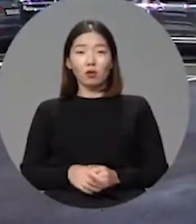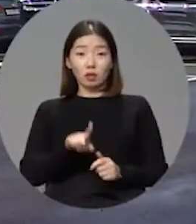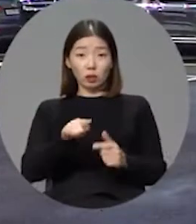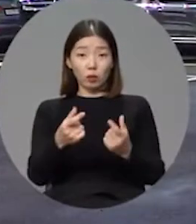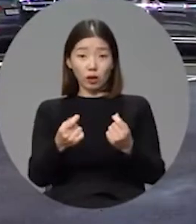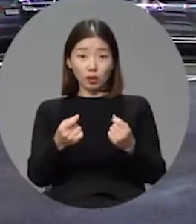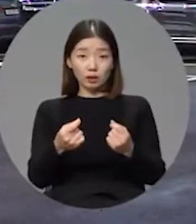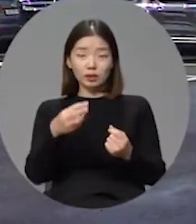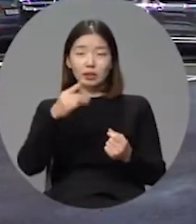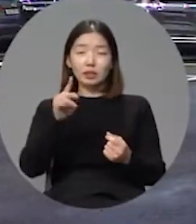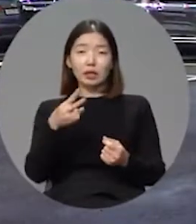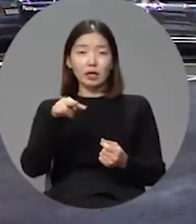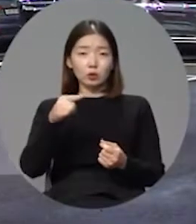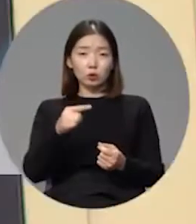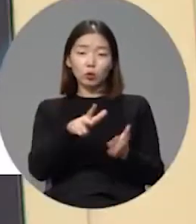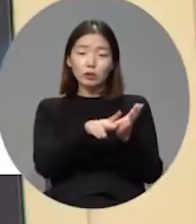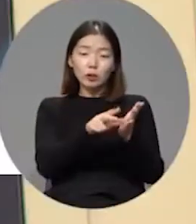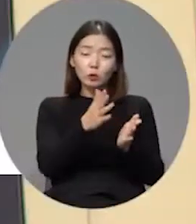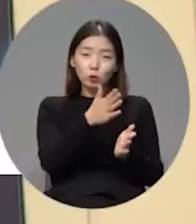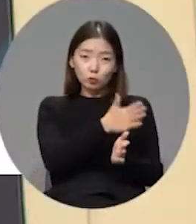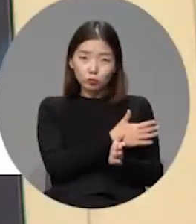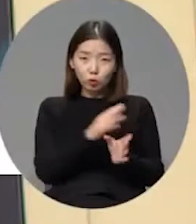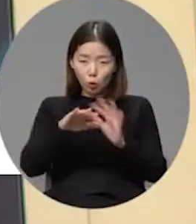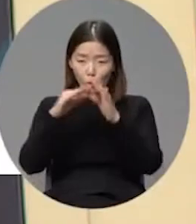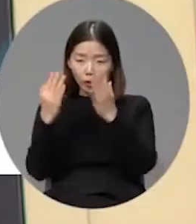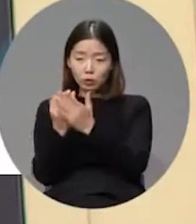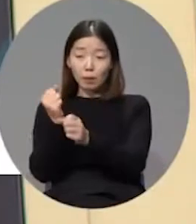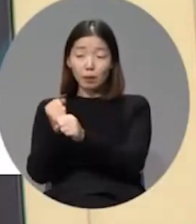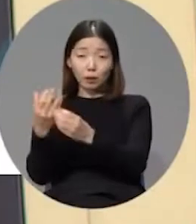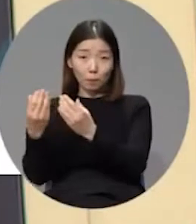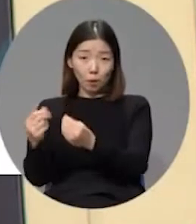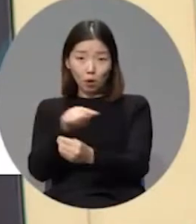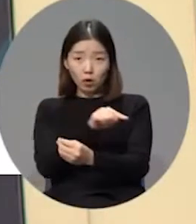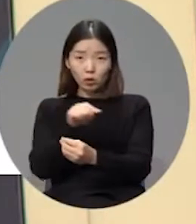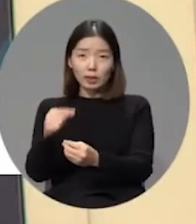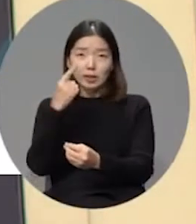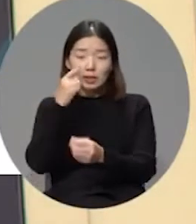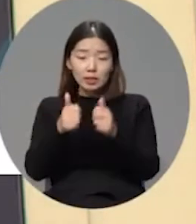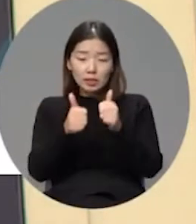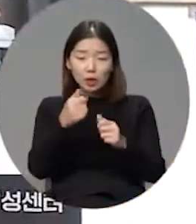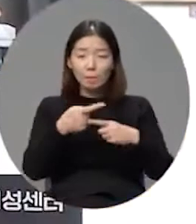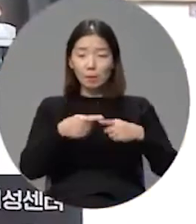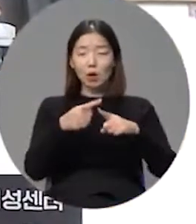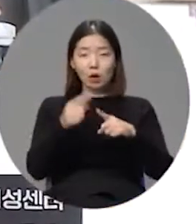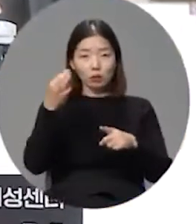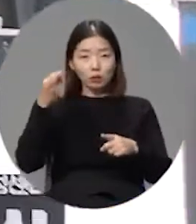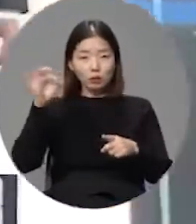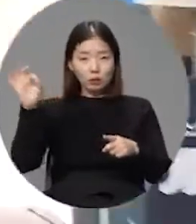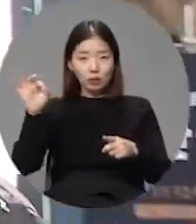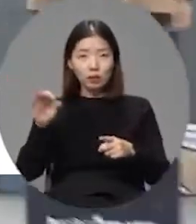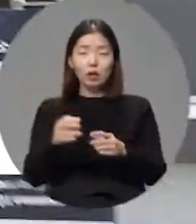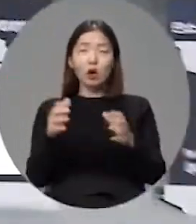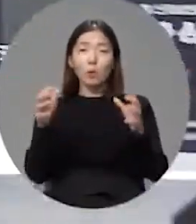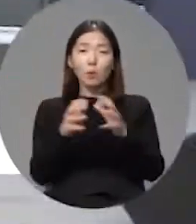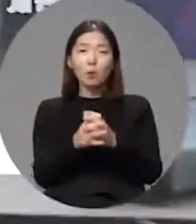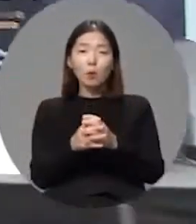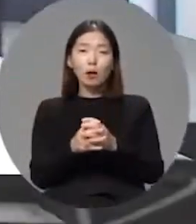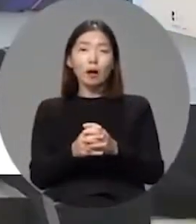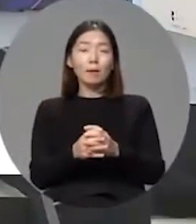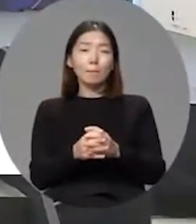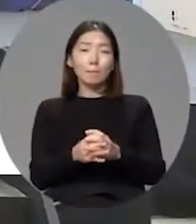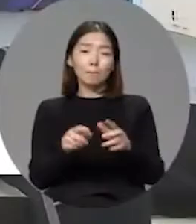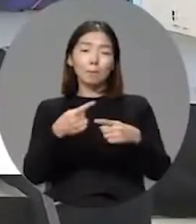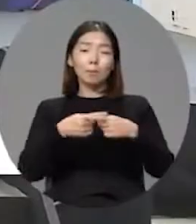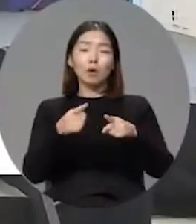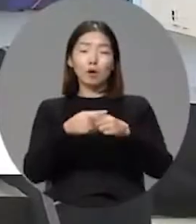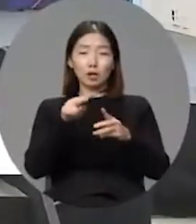이처럼 탄소 소재의 재료부터 중간재, 완제품까지 품질을 시험 평가하고 인증하는 탄소 복합재 신뢰성